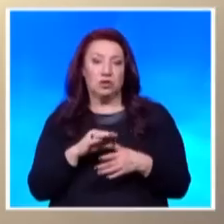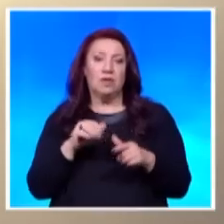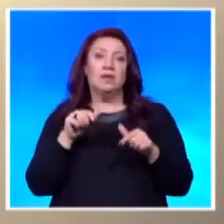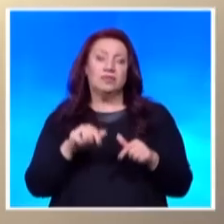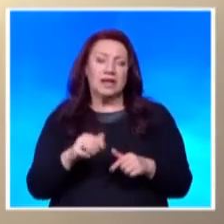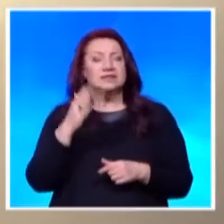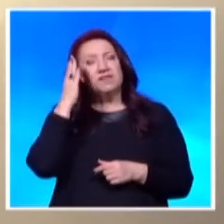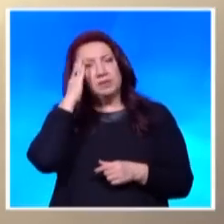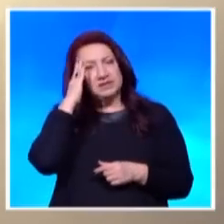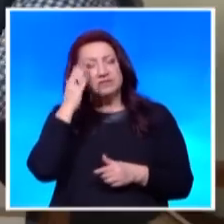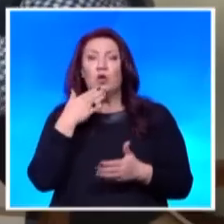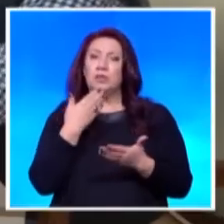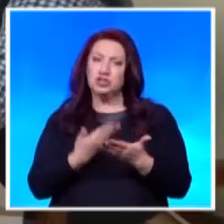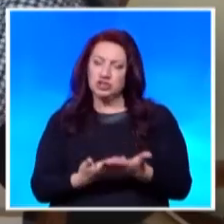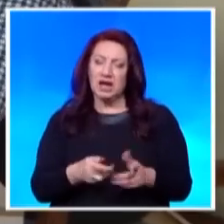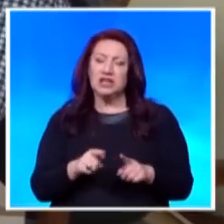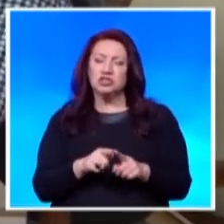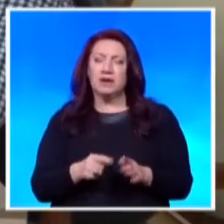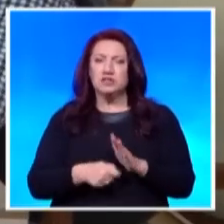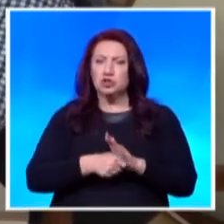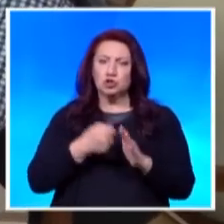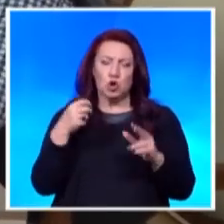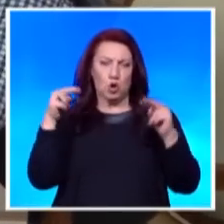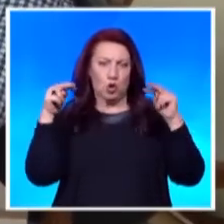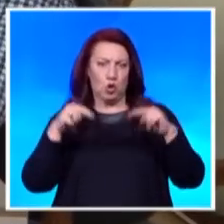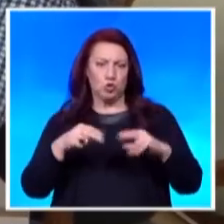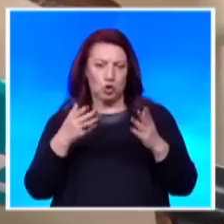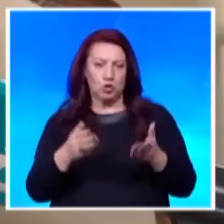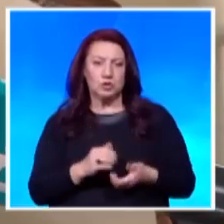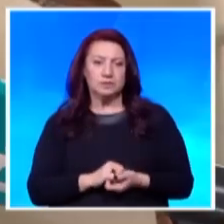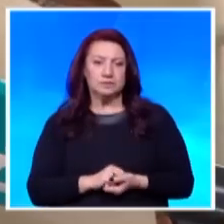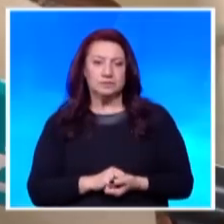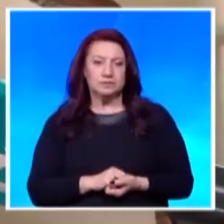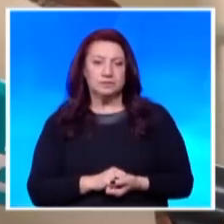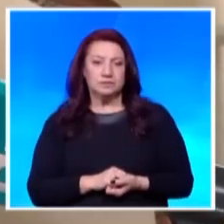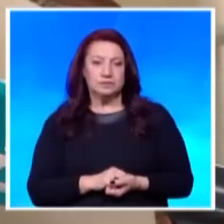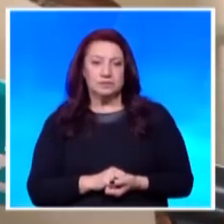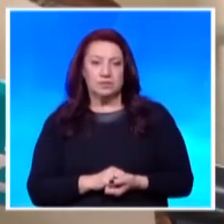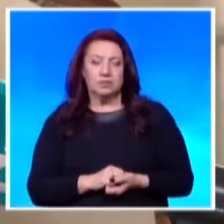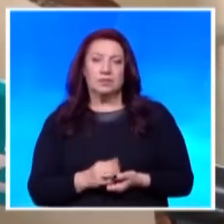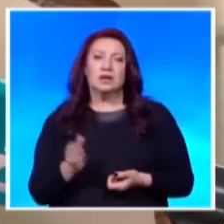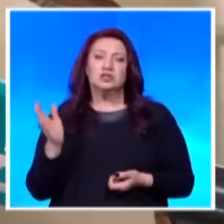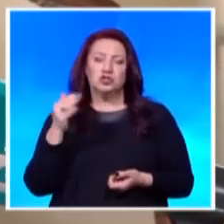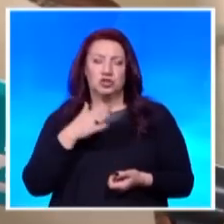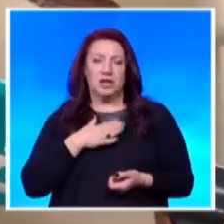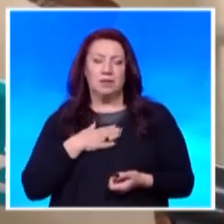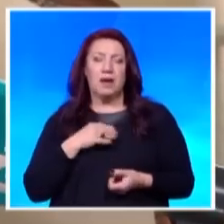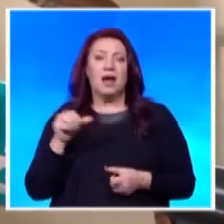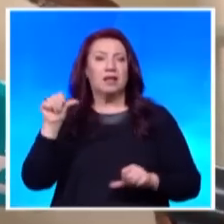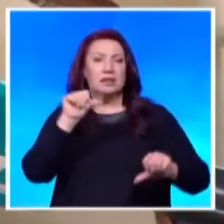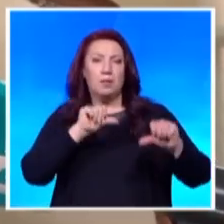по-строг контрол, което отмени намеренията им да блокират граничния пункт Кулата. Ще бъде засилен лабораторния контрол по